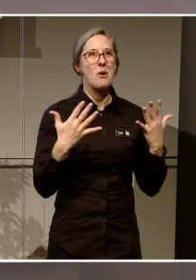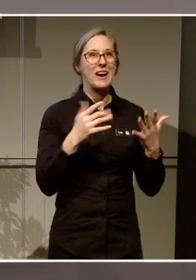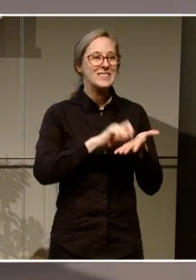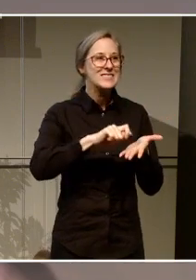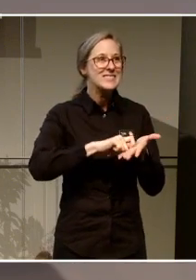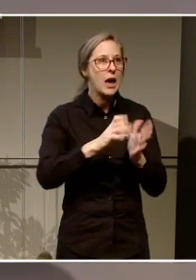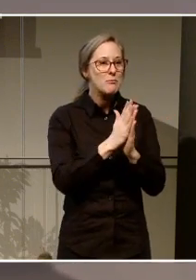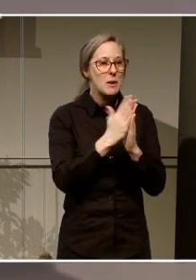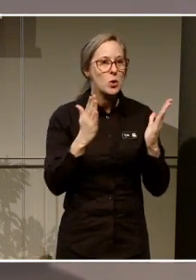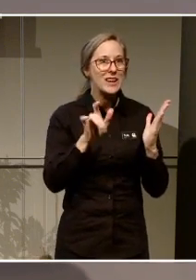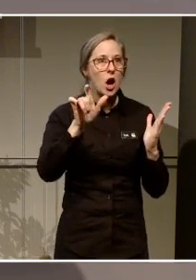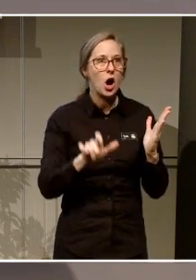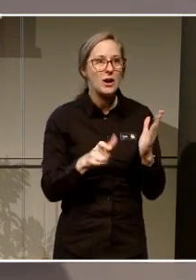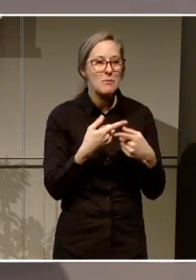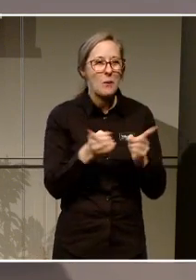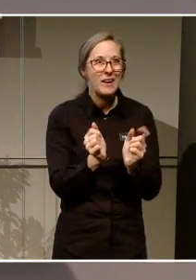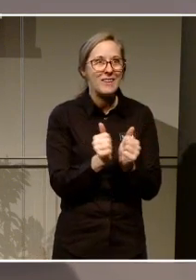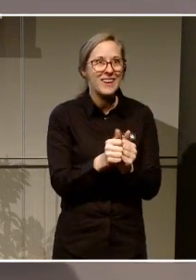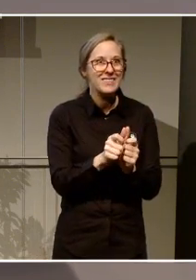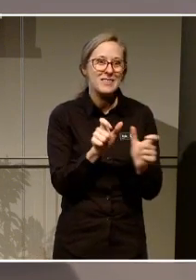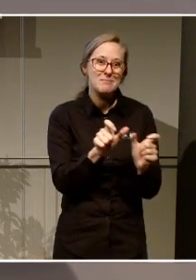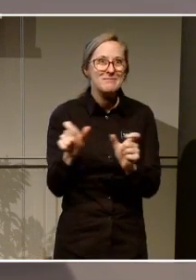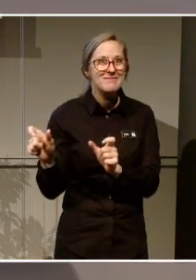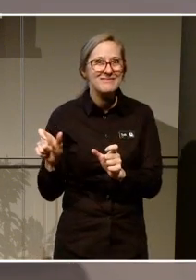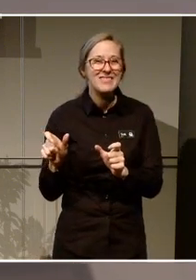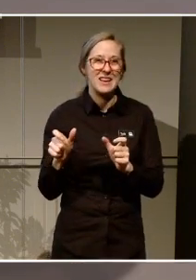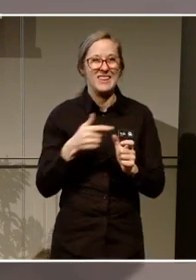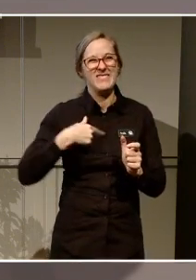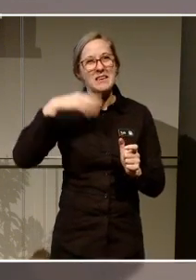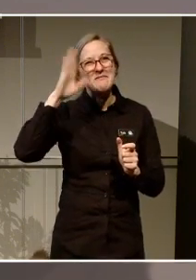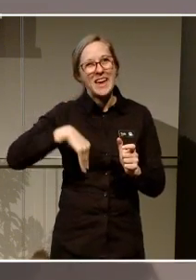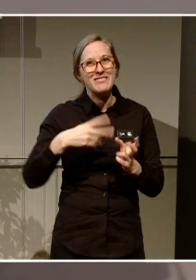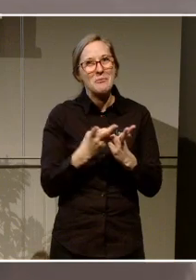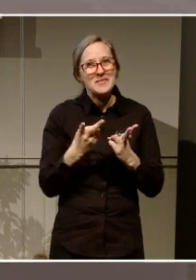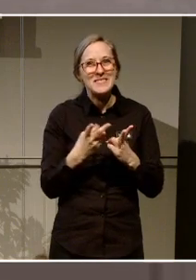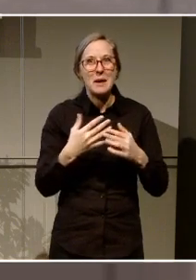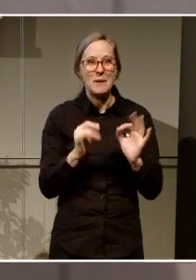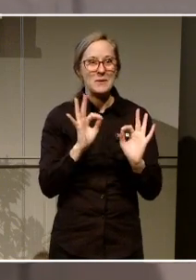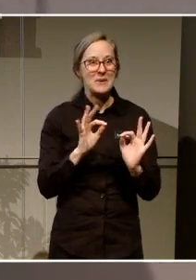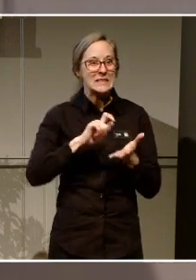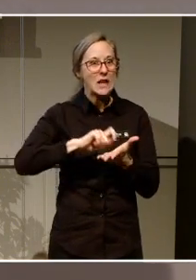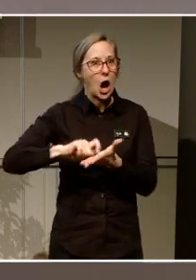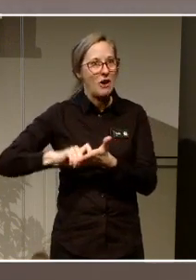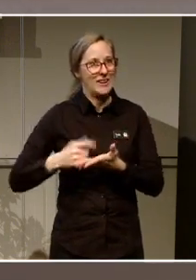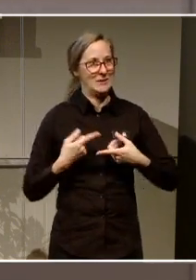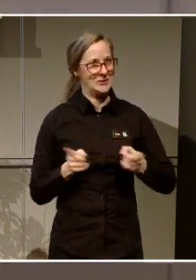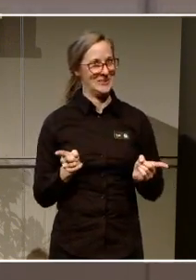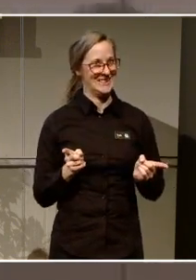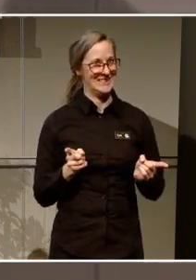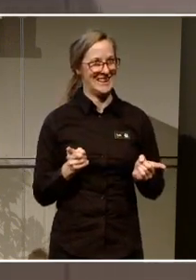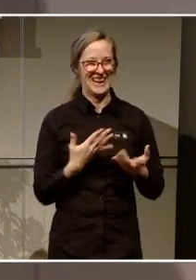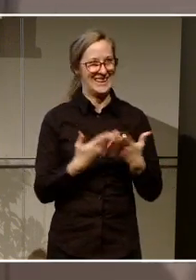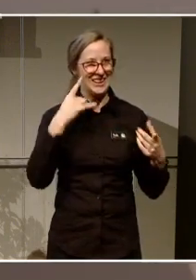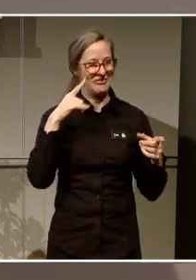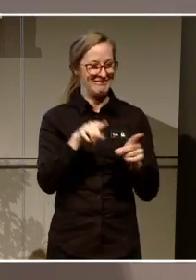Så det kom några som poppade upp ett mindre ord. Vi vet vad det betyder, men vi är inte riktigt eniga om hur vi stavar det här. Och